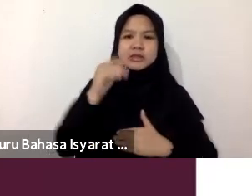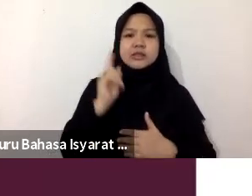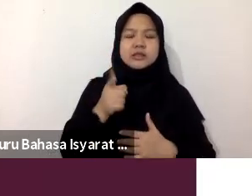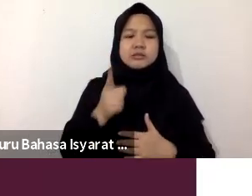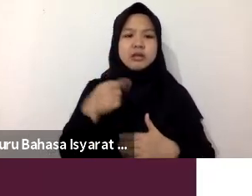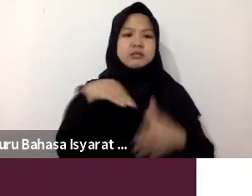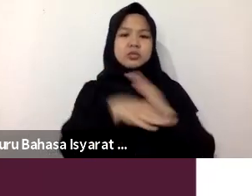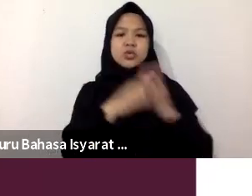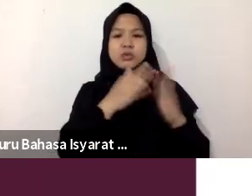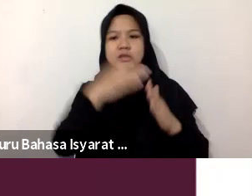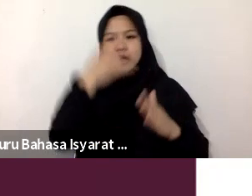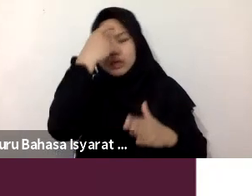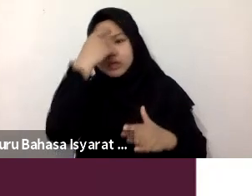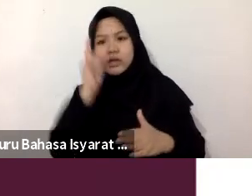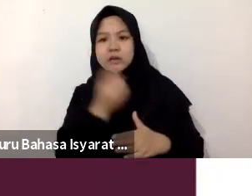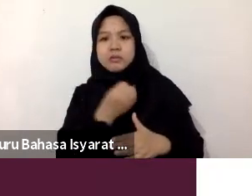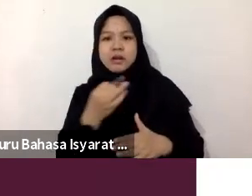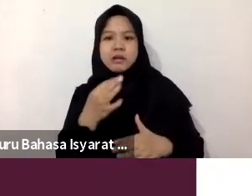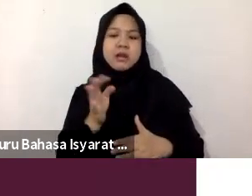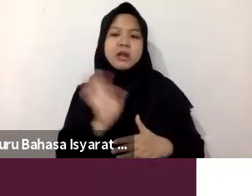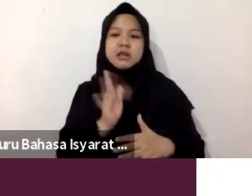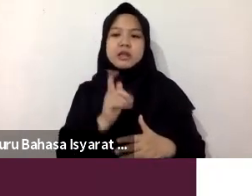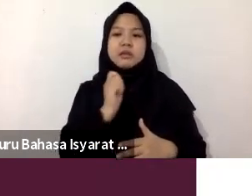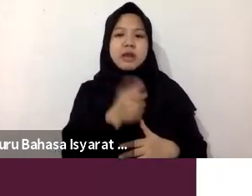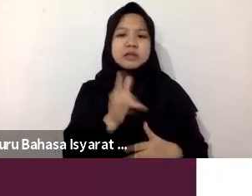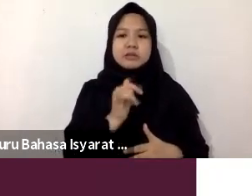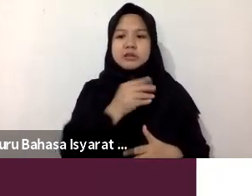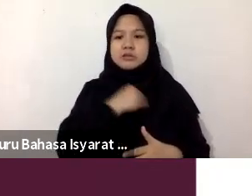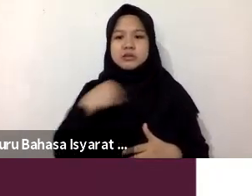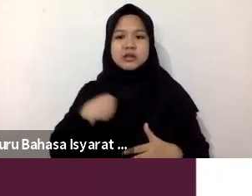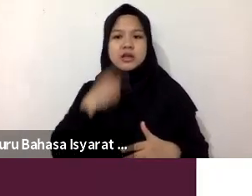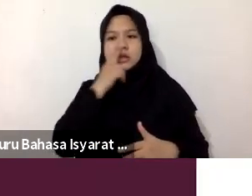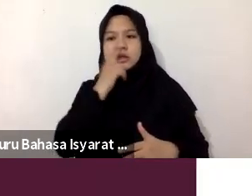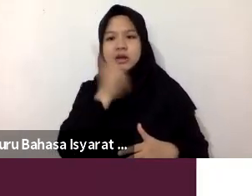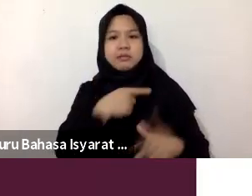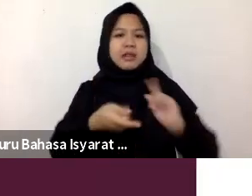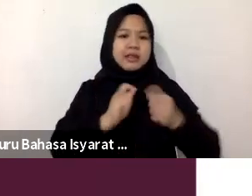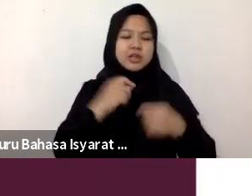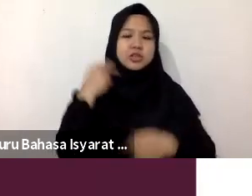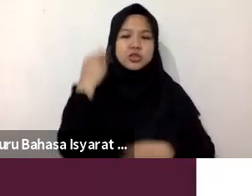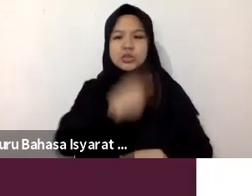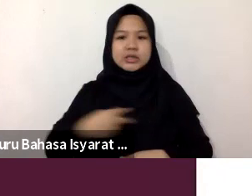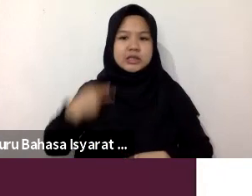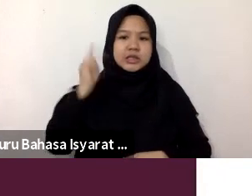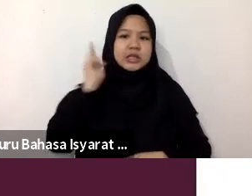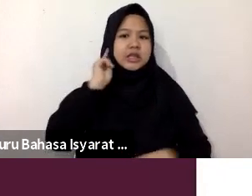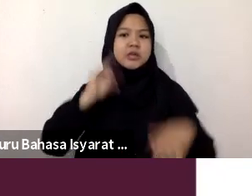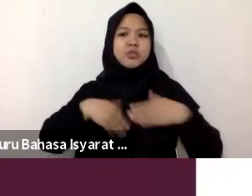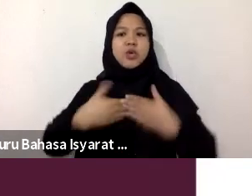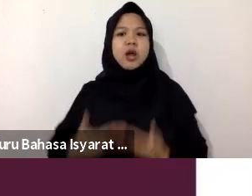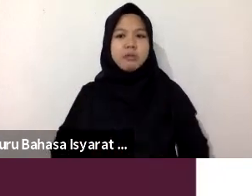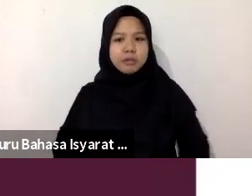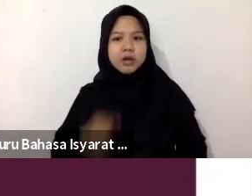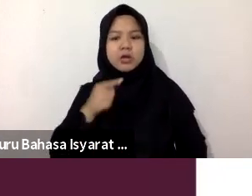sakit ada beberapa yang tidak di-cover seperti pemeriksaan rapid gitu ya untuk men-screening ibu hamil gitu dan itu